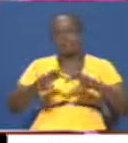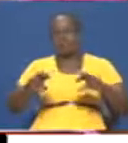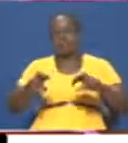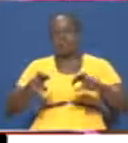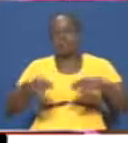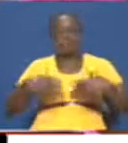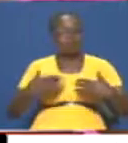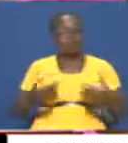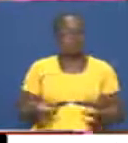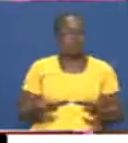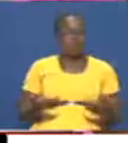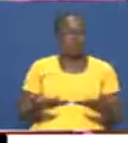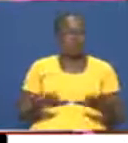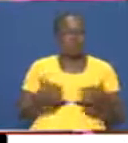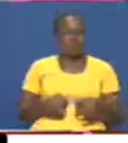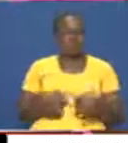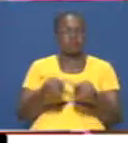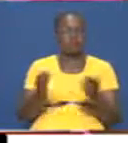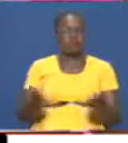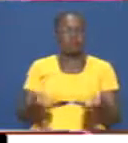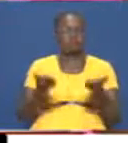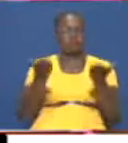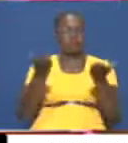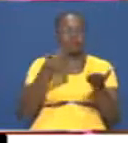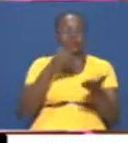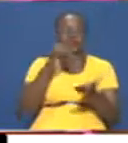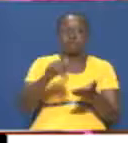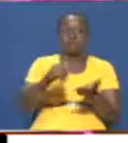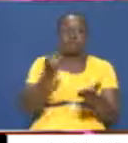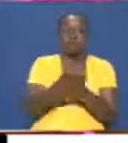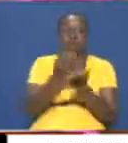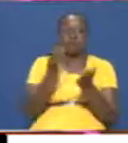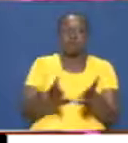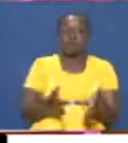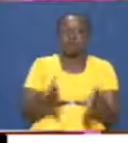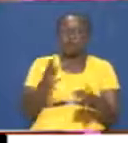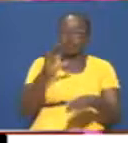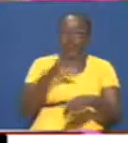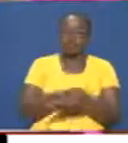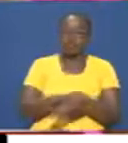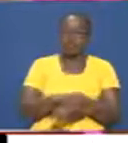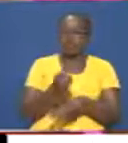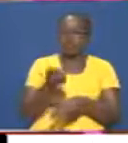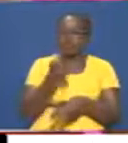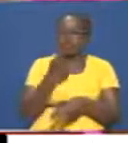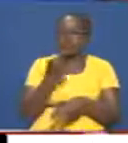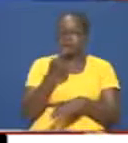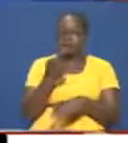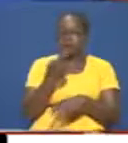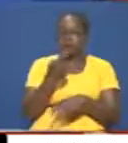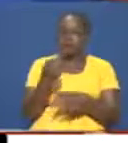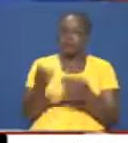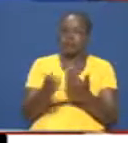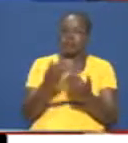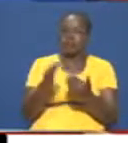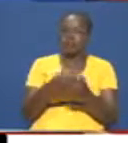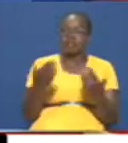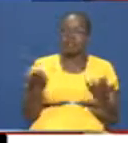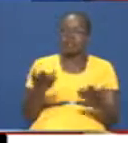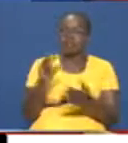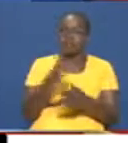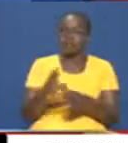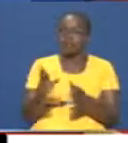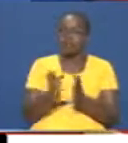we continue to improve it so that officers may get medical attention wherever they are. Otwala